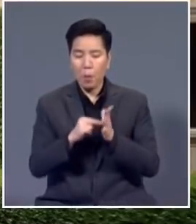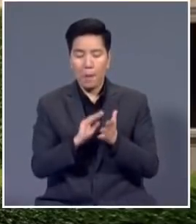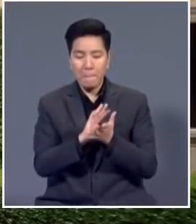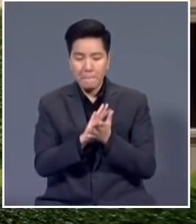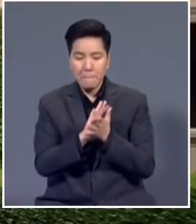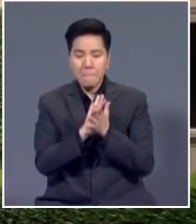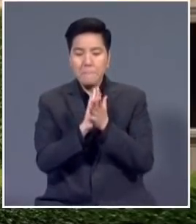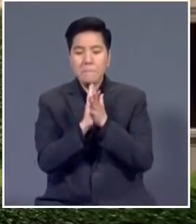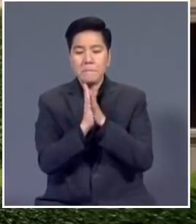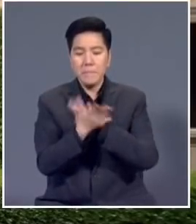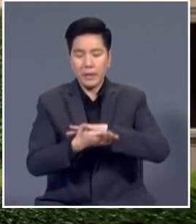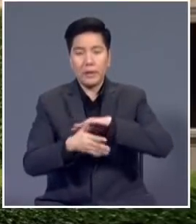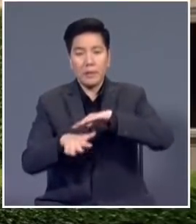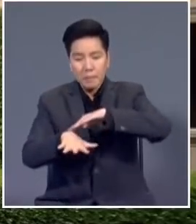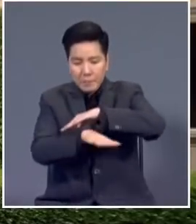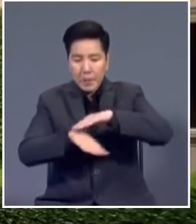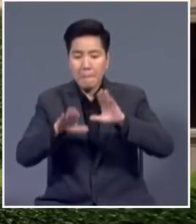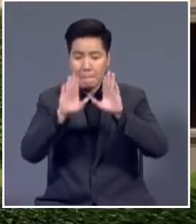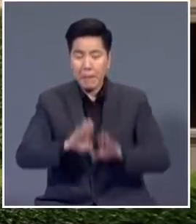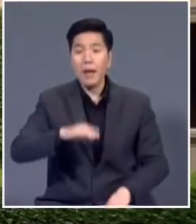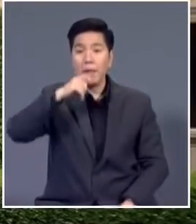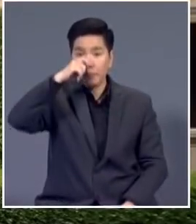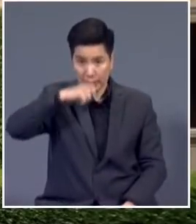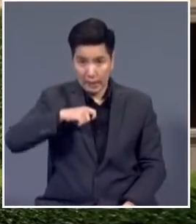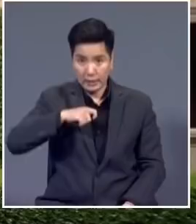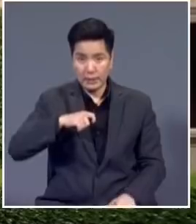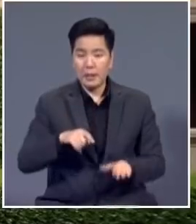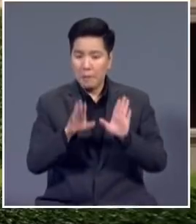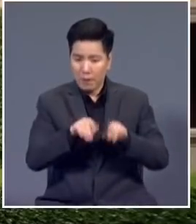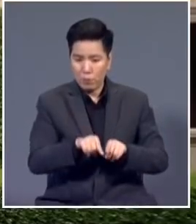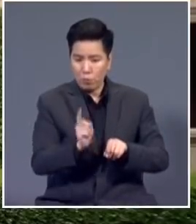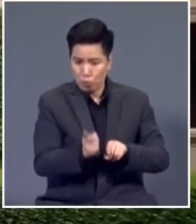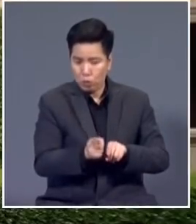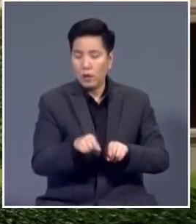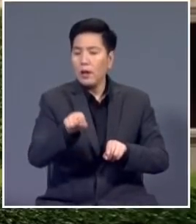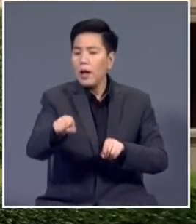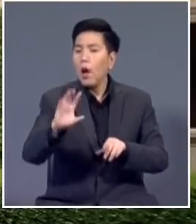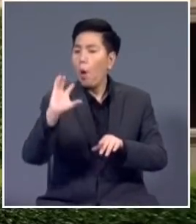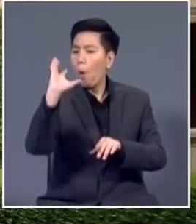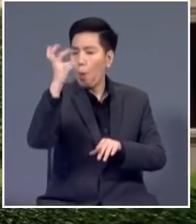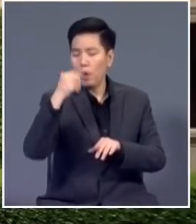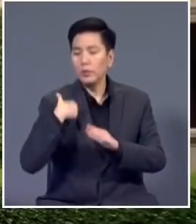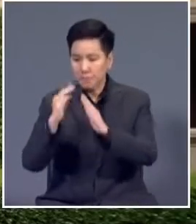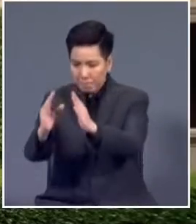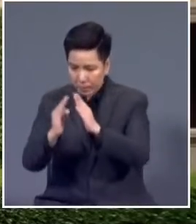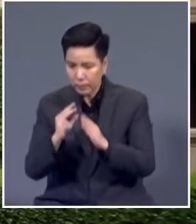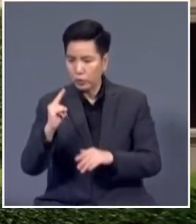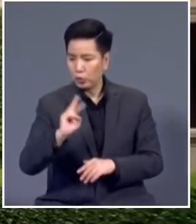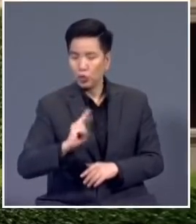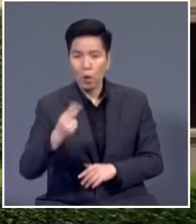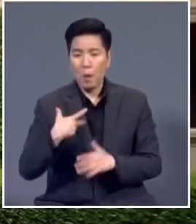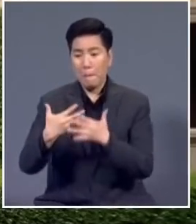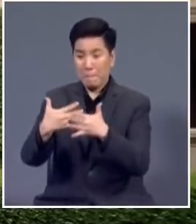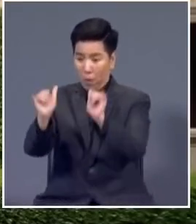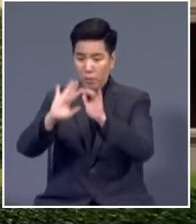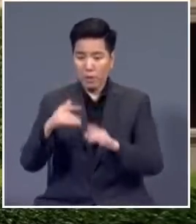ฏิรูปที่อยู่บนพื้นฐานของความเป็นไทยโดยไม่ทิ้งหลักสากลนะครับผมขอย้ำนะครับเราไม่ต้องไปทิ้งหลักส